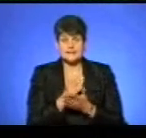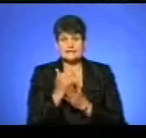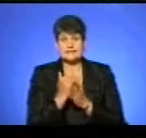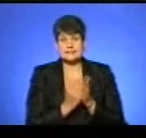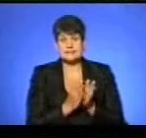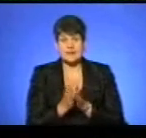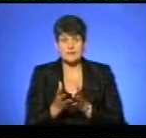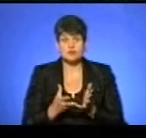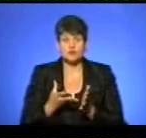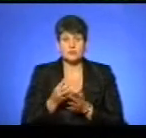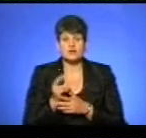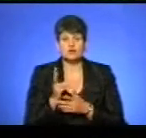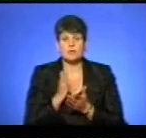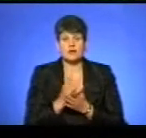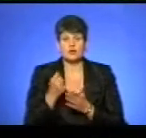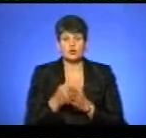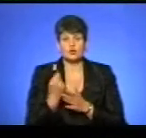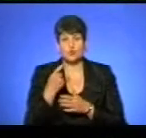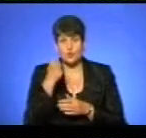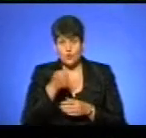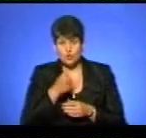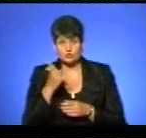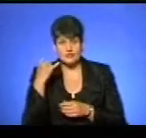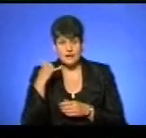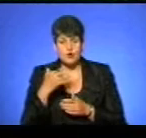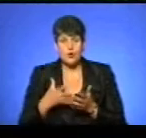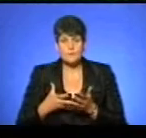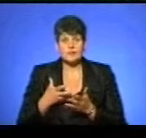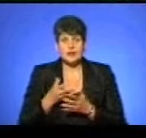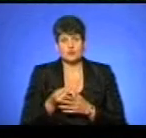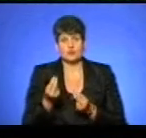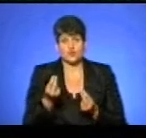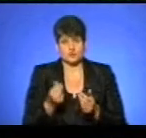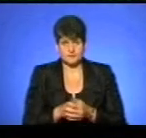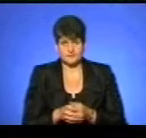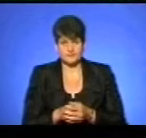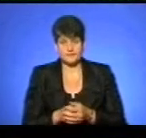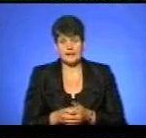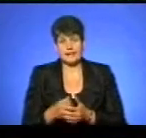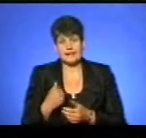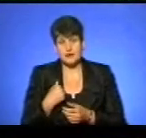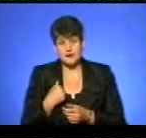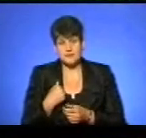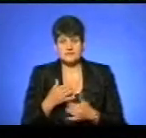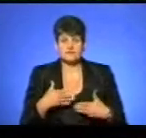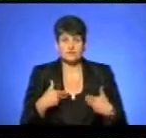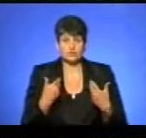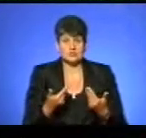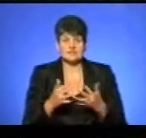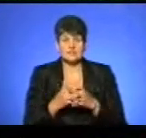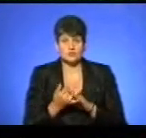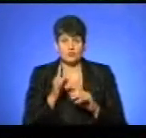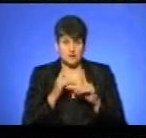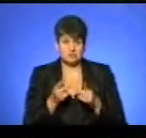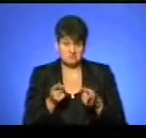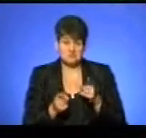система, що оплачують, хто має до року теля, то оплачують кошти. Я звернулася в сільську раду і